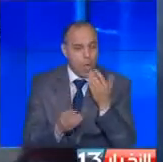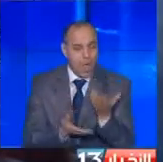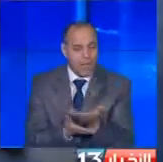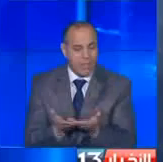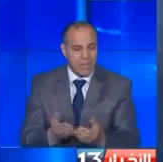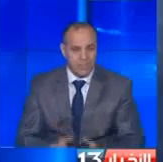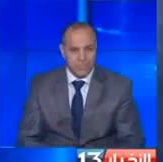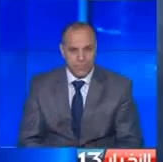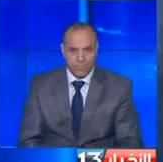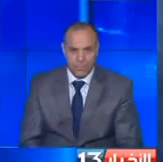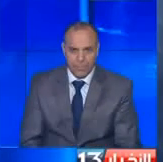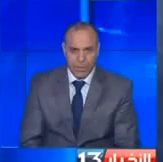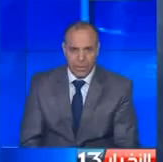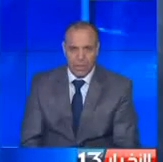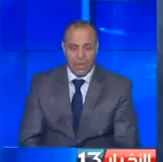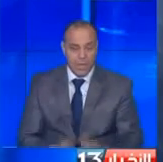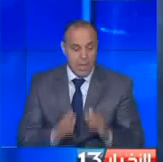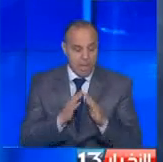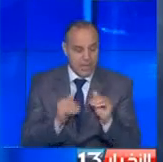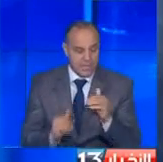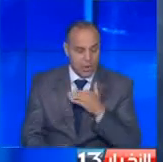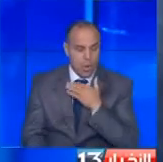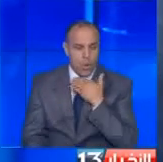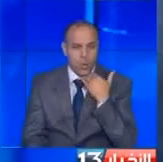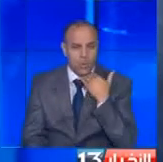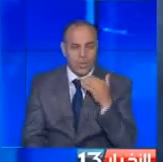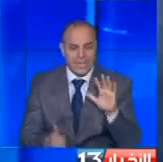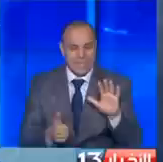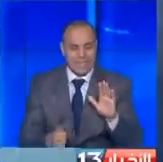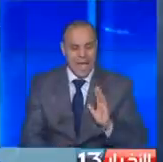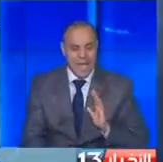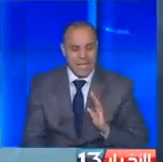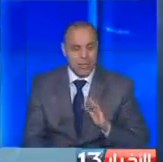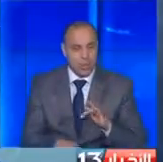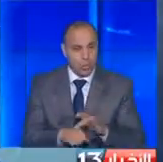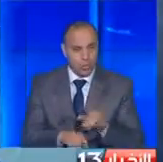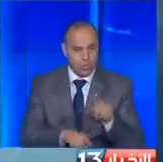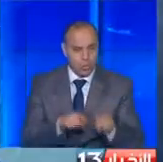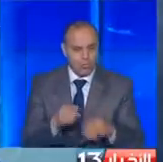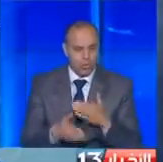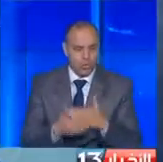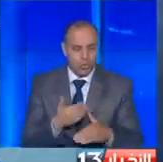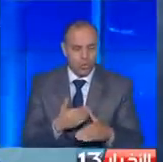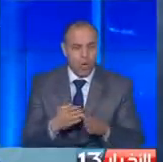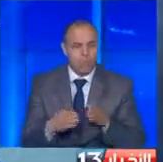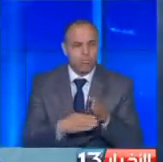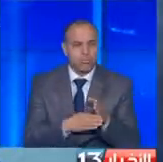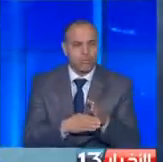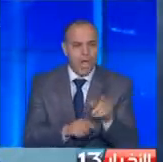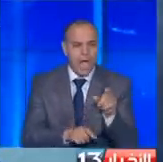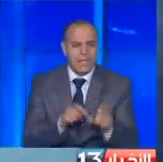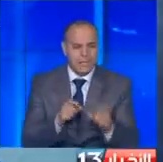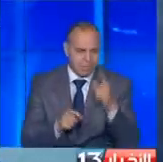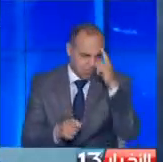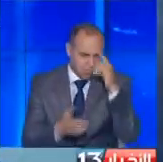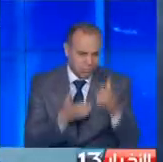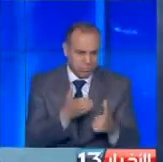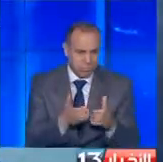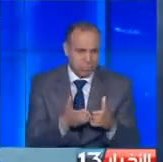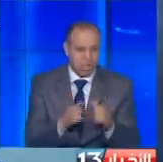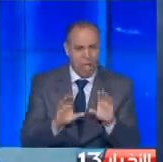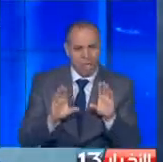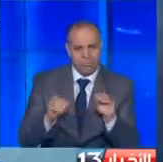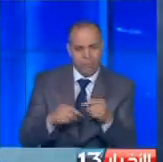والخدمات. وفي مصر قتل 6 جنود وأصيب 4 آخرون في هجوم شنته عناصر مسلحة على